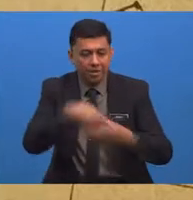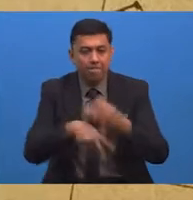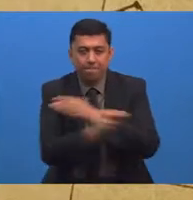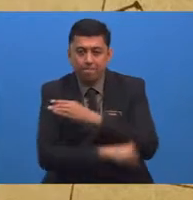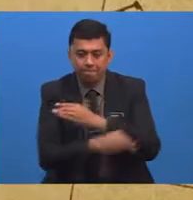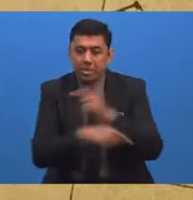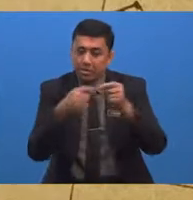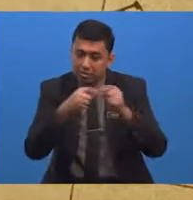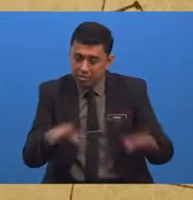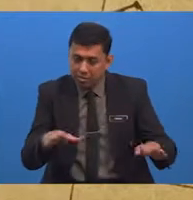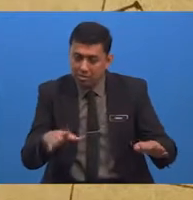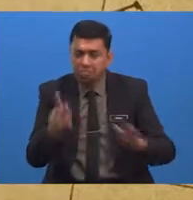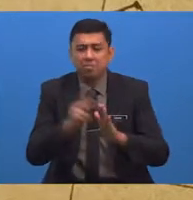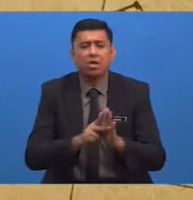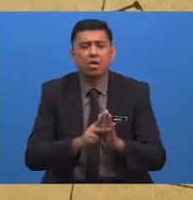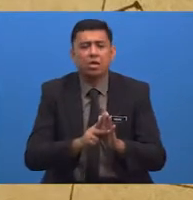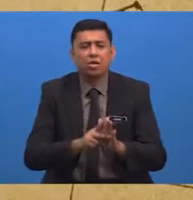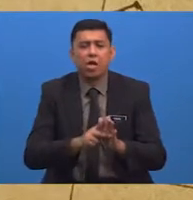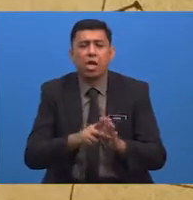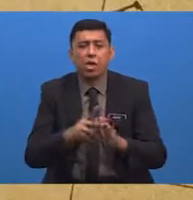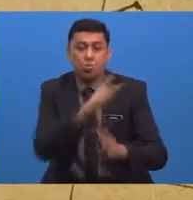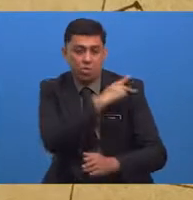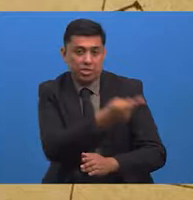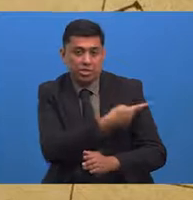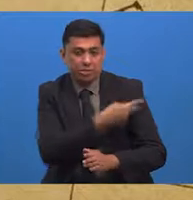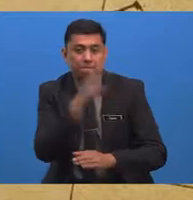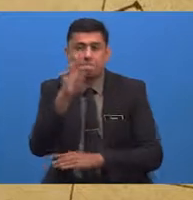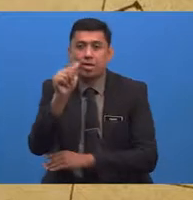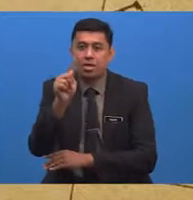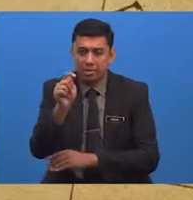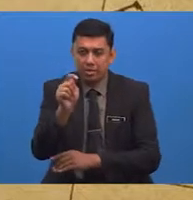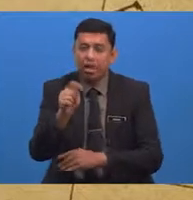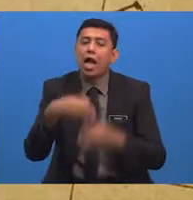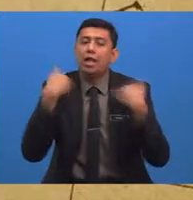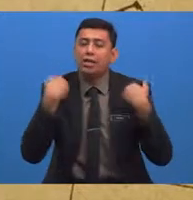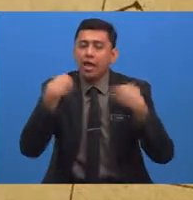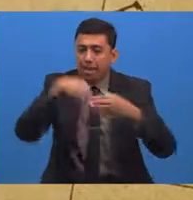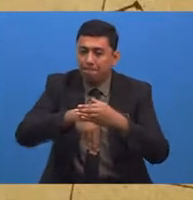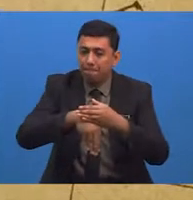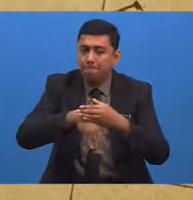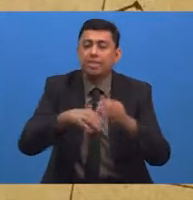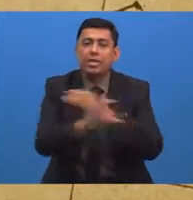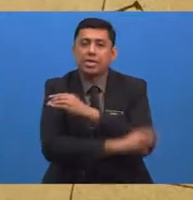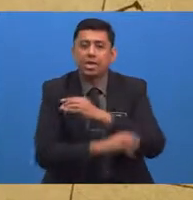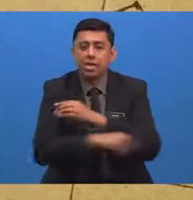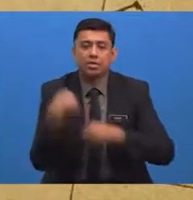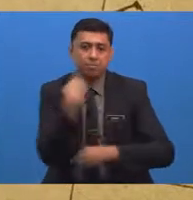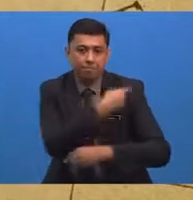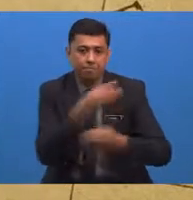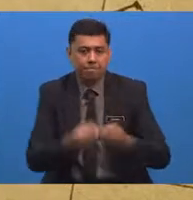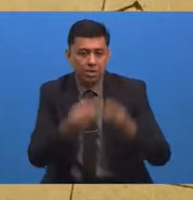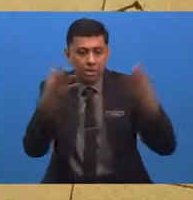negeri telah memberi kesempatan kepada kuasa barat bertapak di negara kita. Perpecahan yang